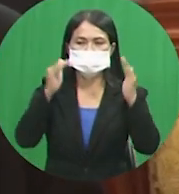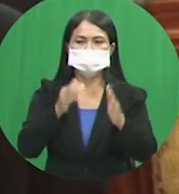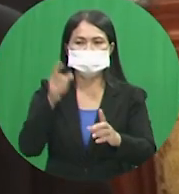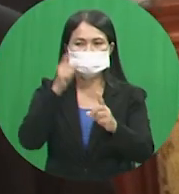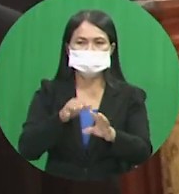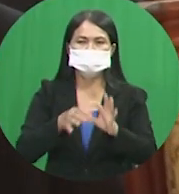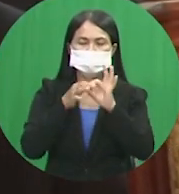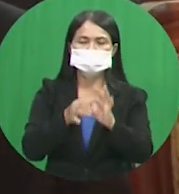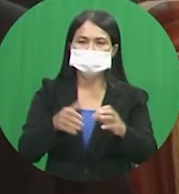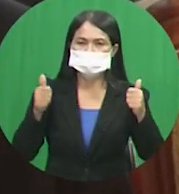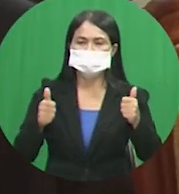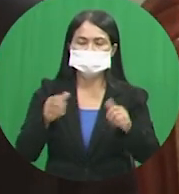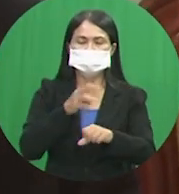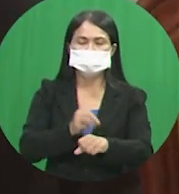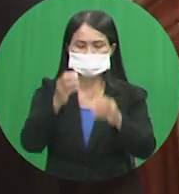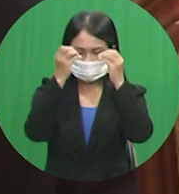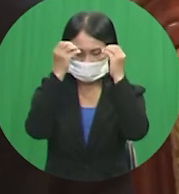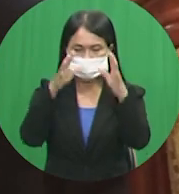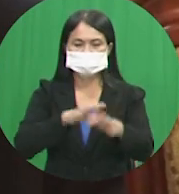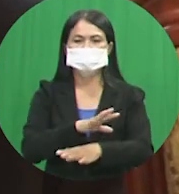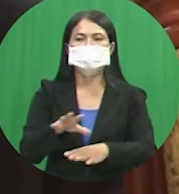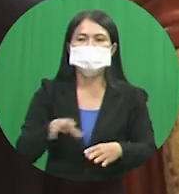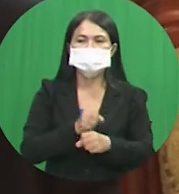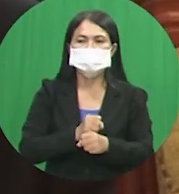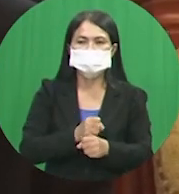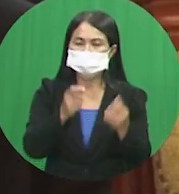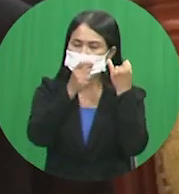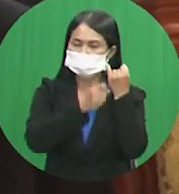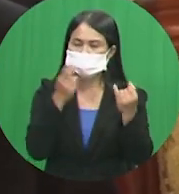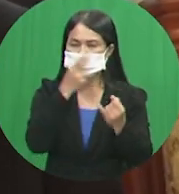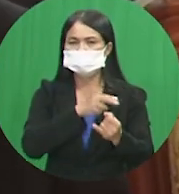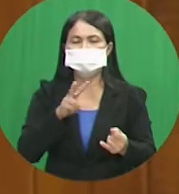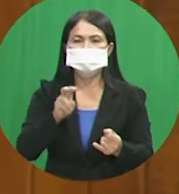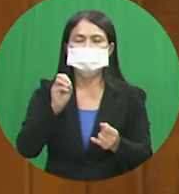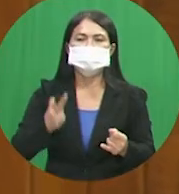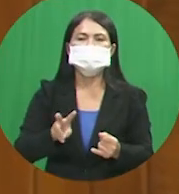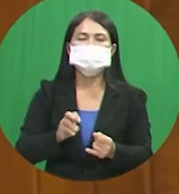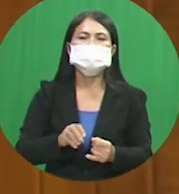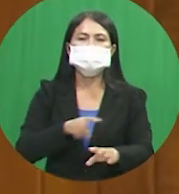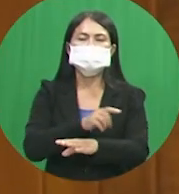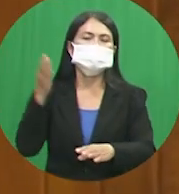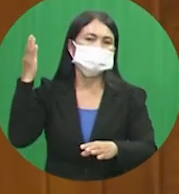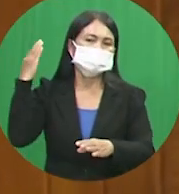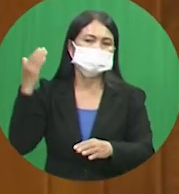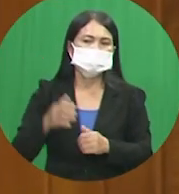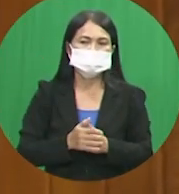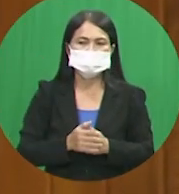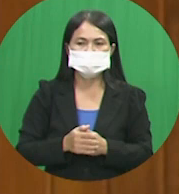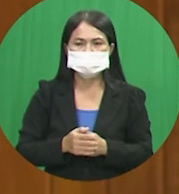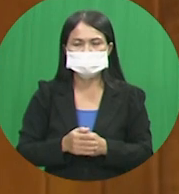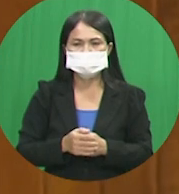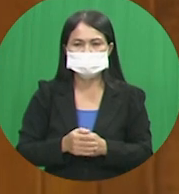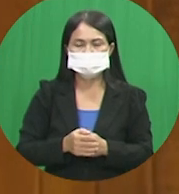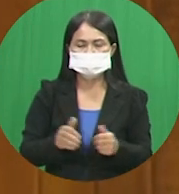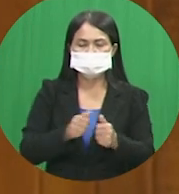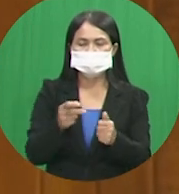วกษัตริย์การออระเวียงกระทรวงปฏิบัติกัมพูชีนั่งวิจิตรเวียดนามวีโอวีนองระยะเปกลองมอง